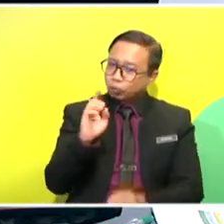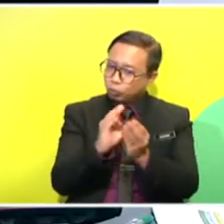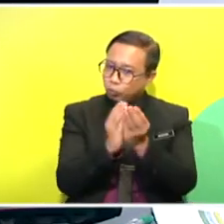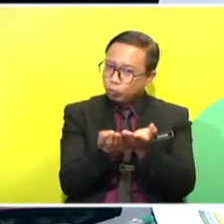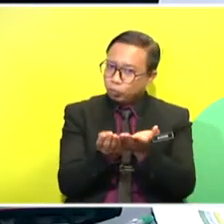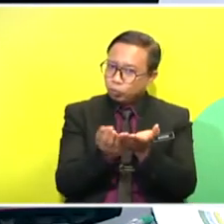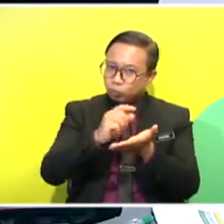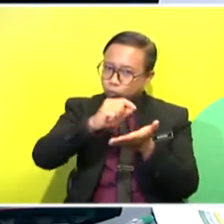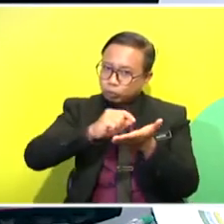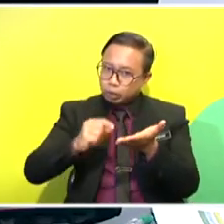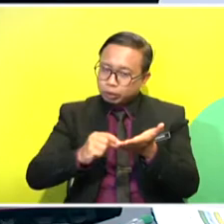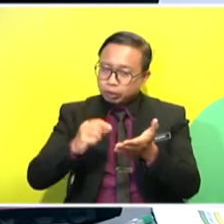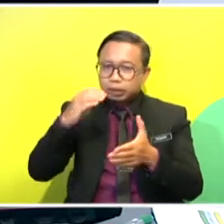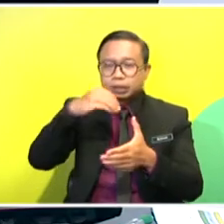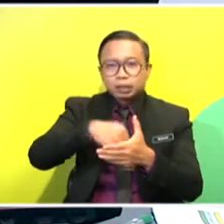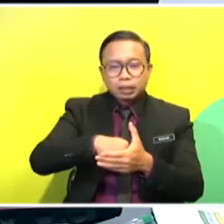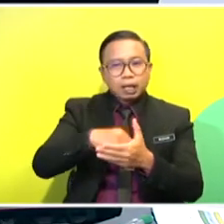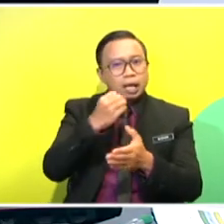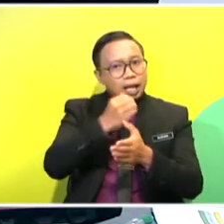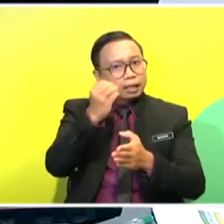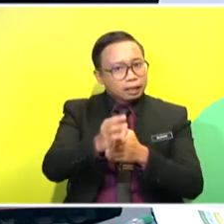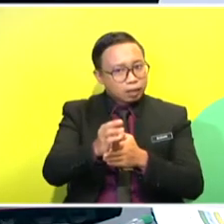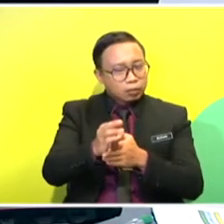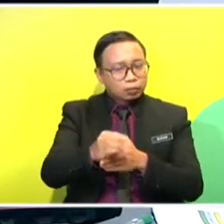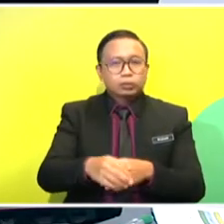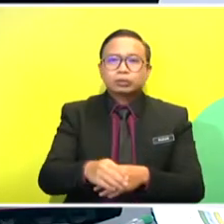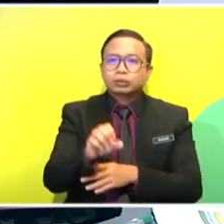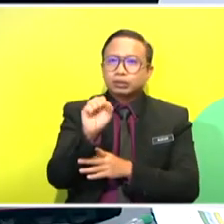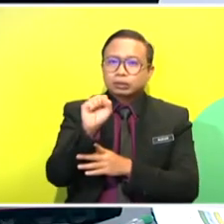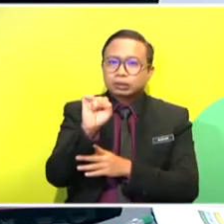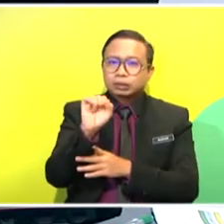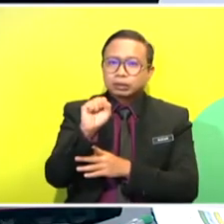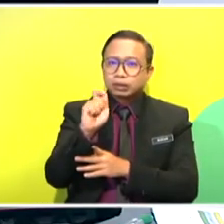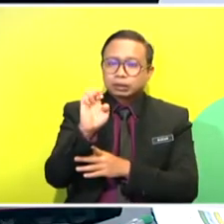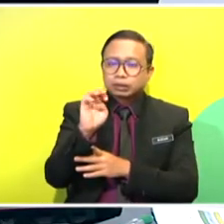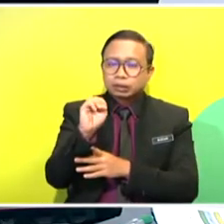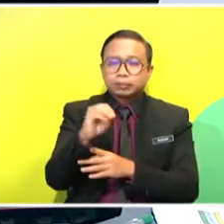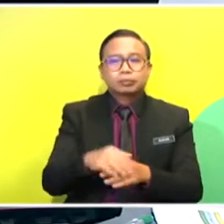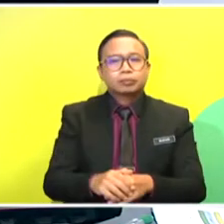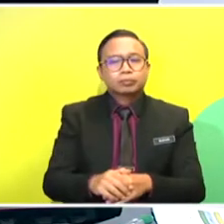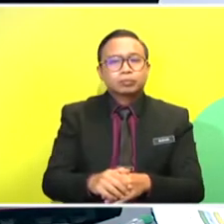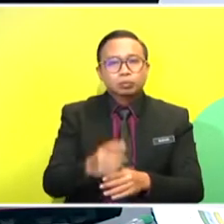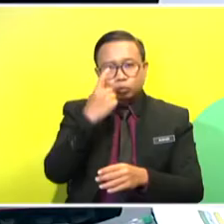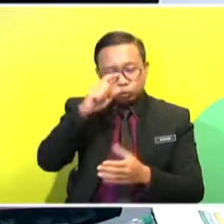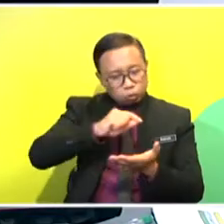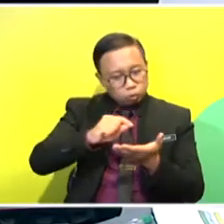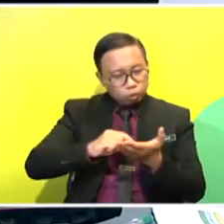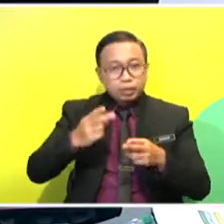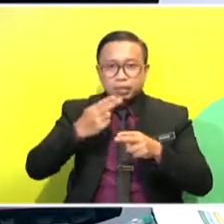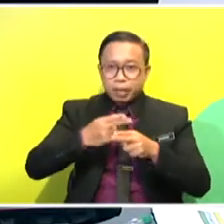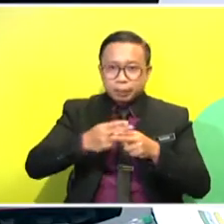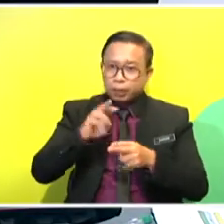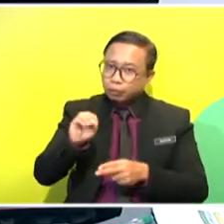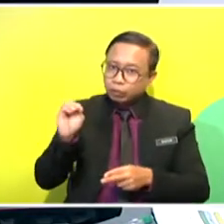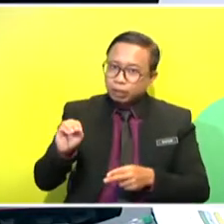catatan ataupun dalam sistem yang digunakan oleh sistem sekolah tersebut. Jadi tuliskan nama murid, dari kelas mana